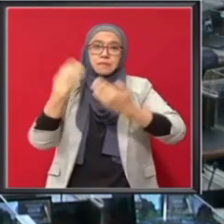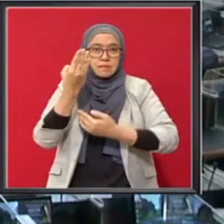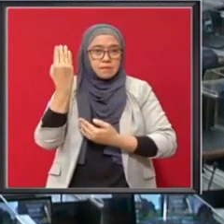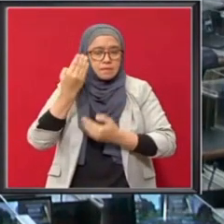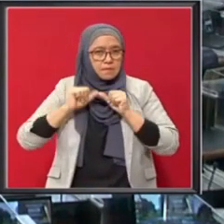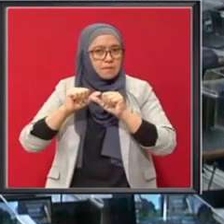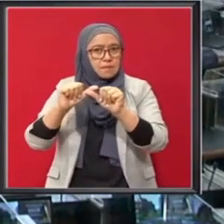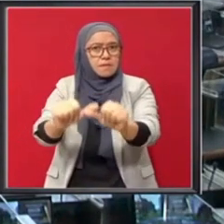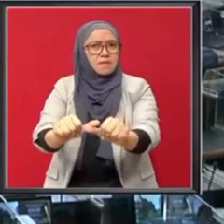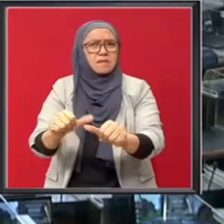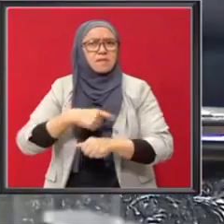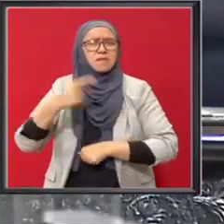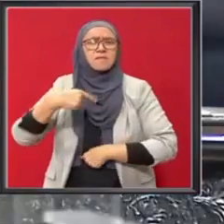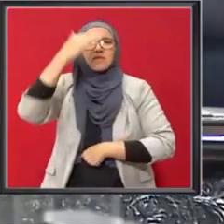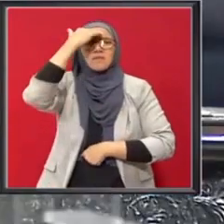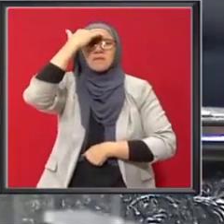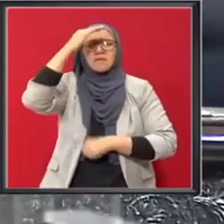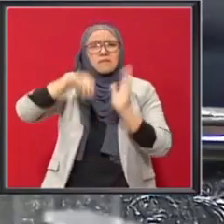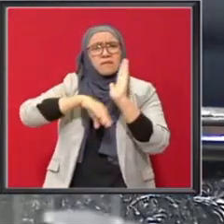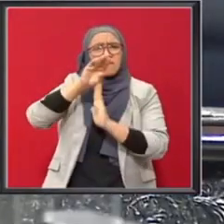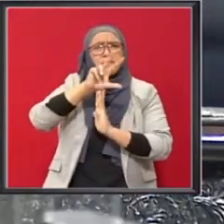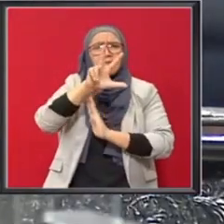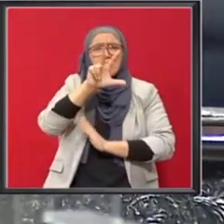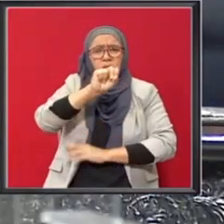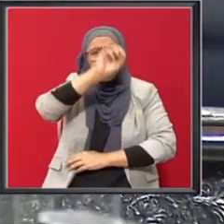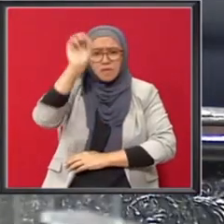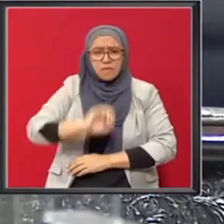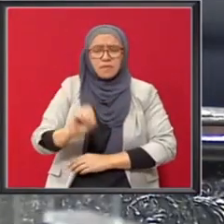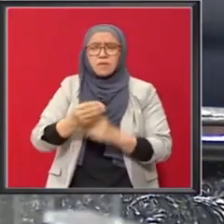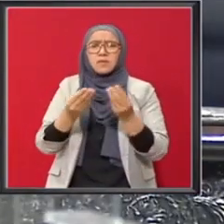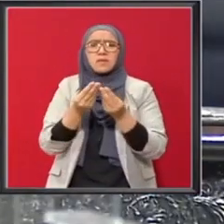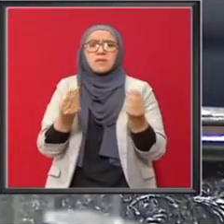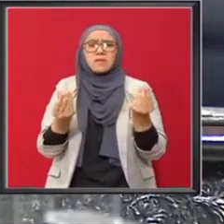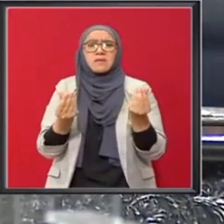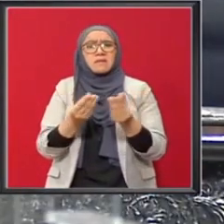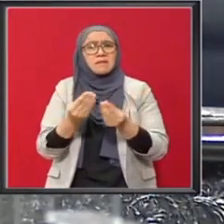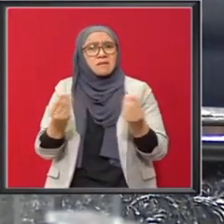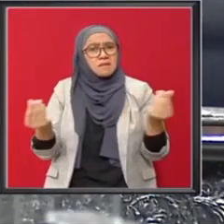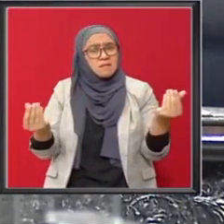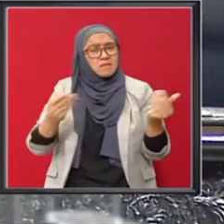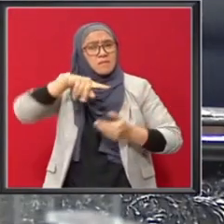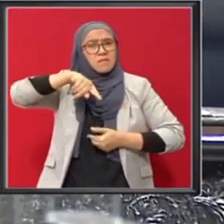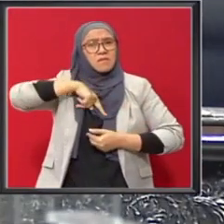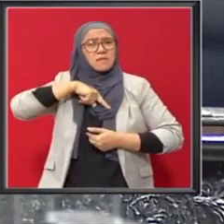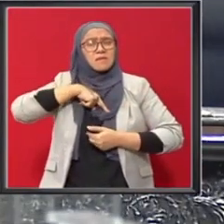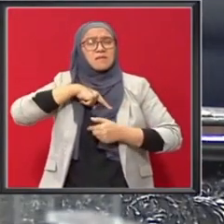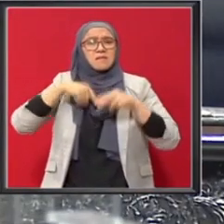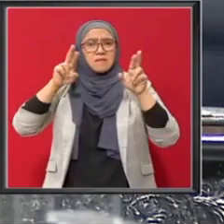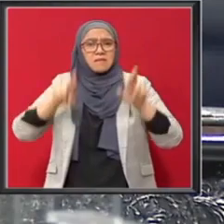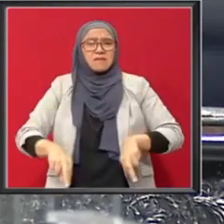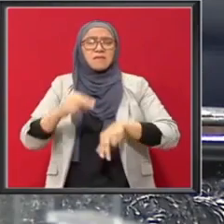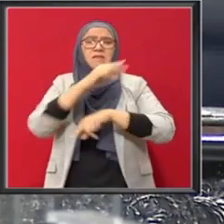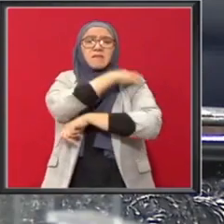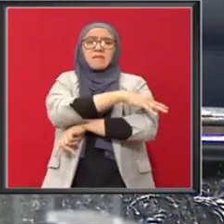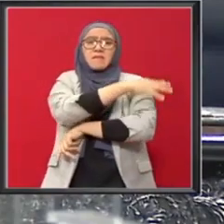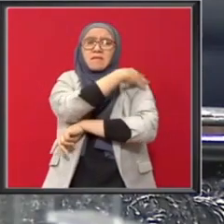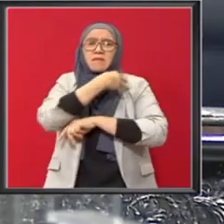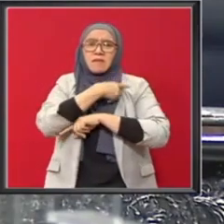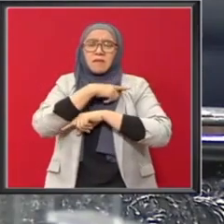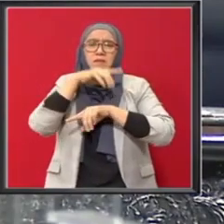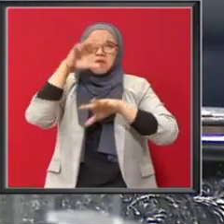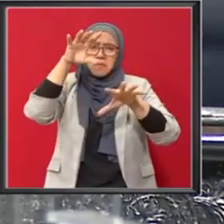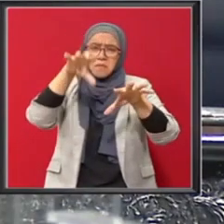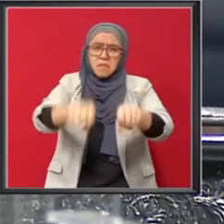sudah maklum bahwa lebih sudah B30 ratus tanah penduduk Palestina telah dirampas secara tidak sah oleh